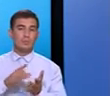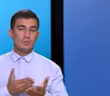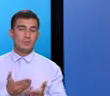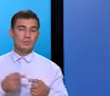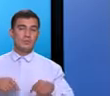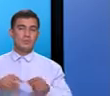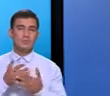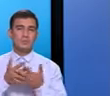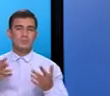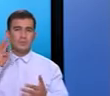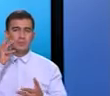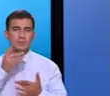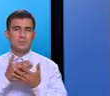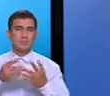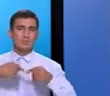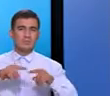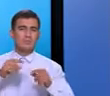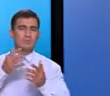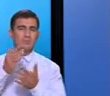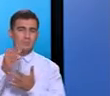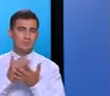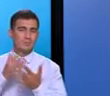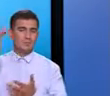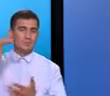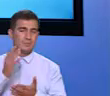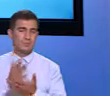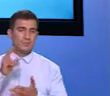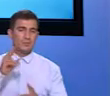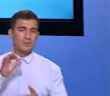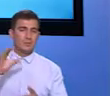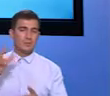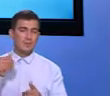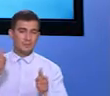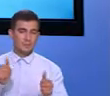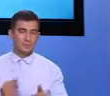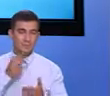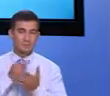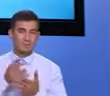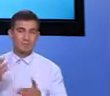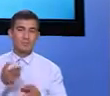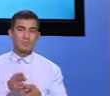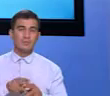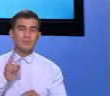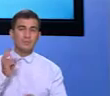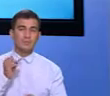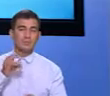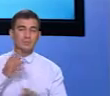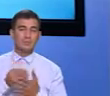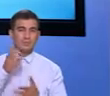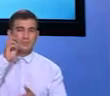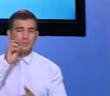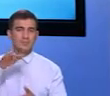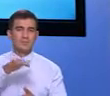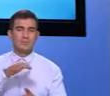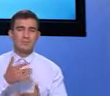baxtriylar, sudiylar, xorazmlar edi. Lekin bora-bora bu davlatlar Kushon podshohligi va Qang davlatlariga